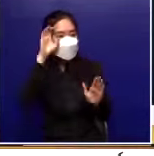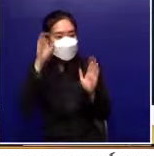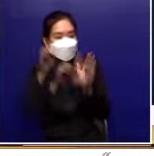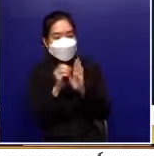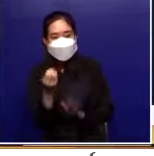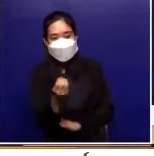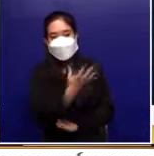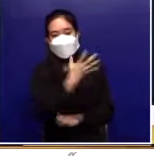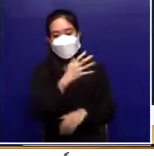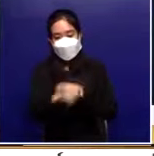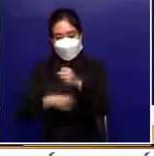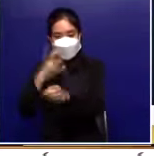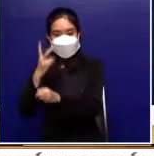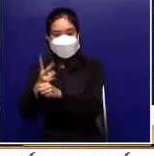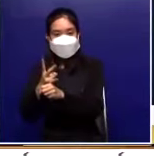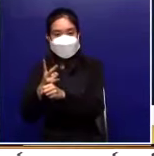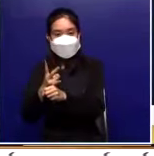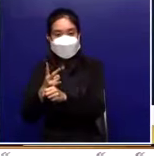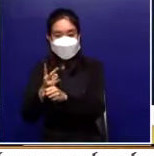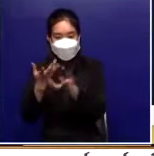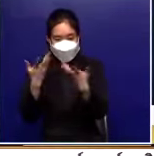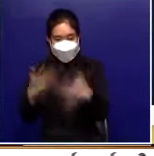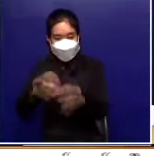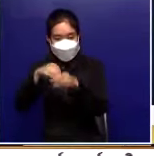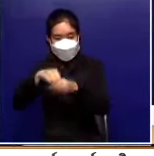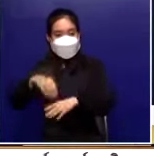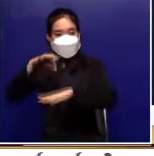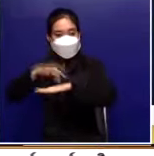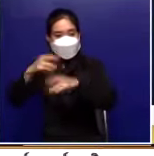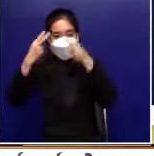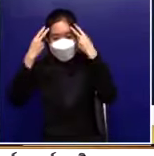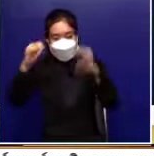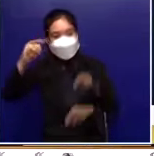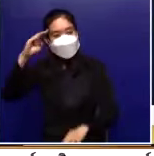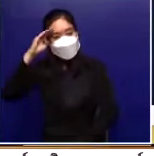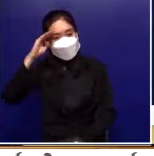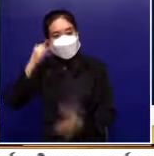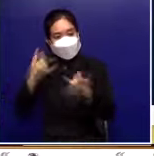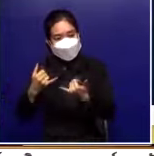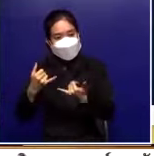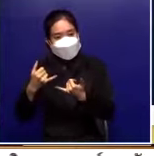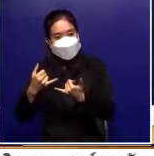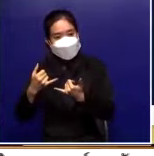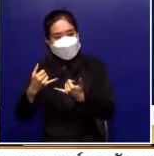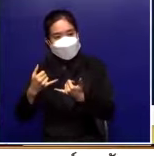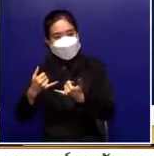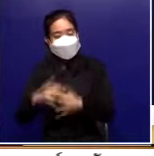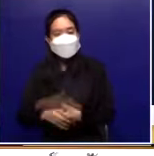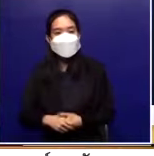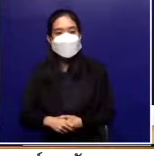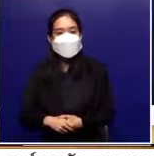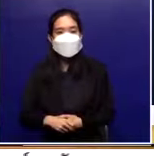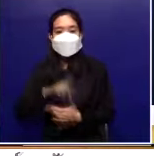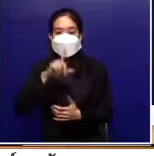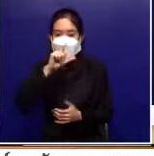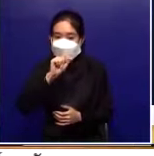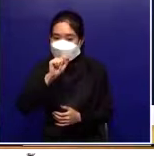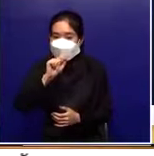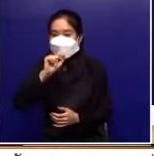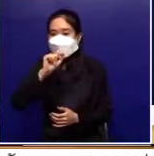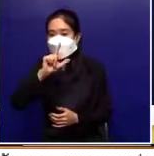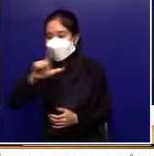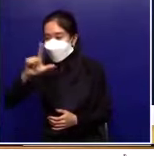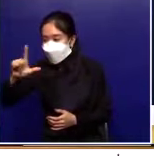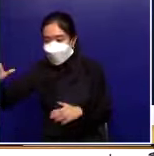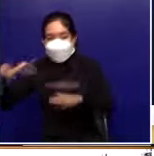าษีไปแล้วลุงตู่70โทษครับ20กว่าล้านบาทเ